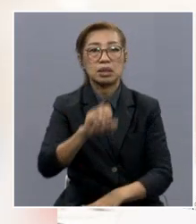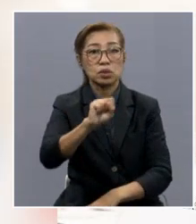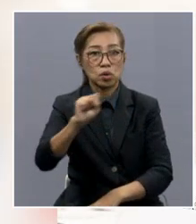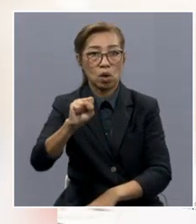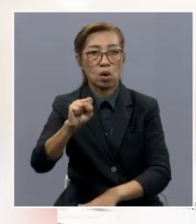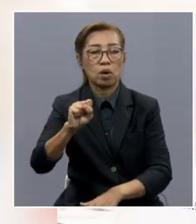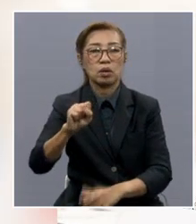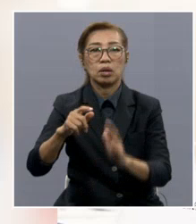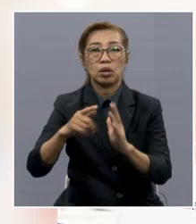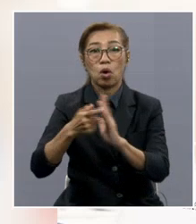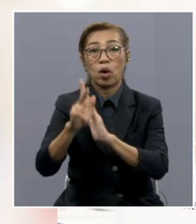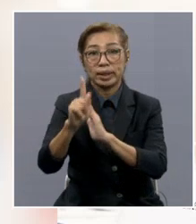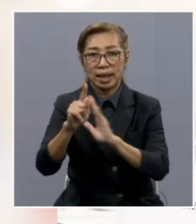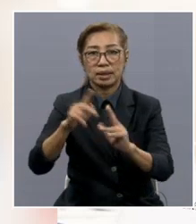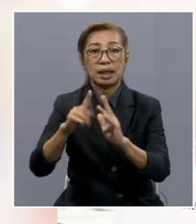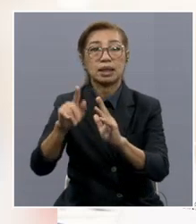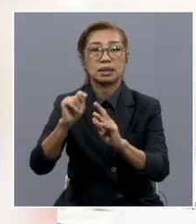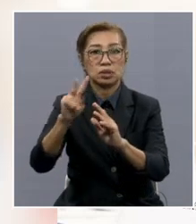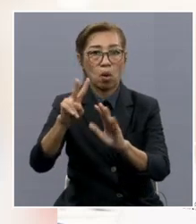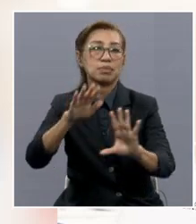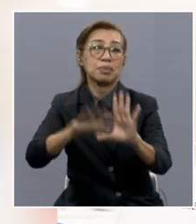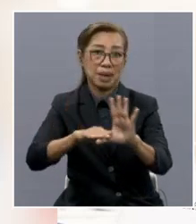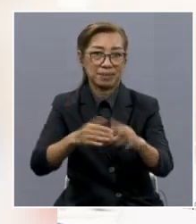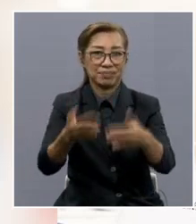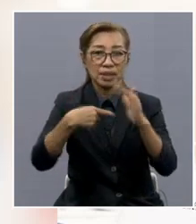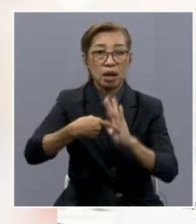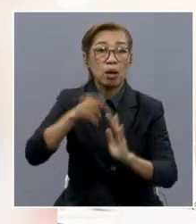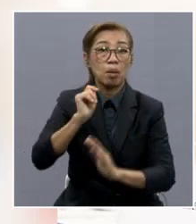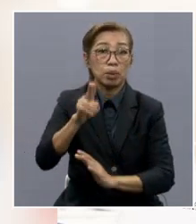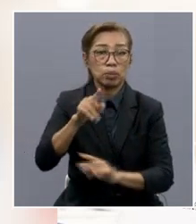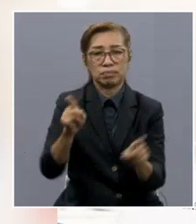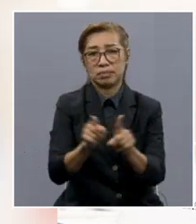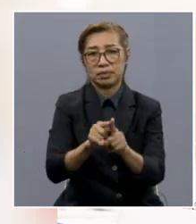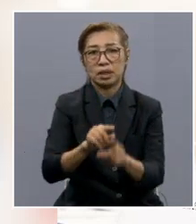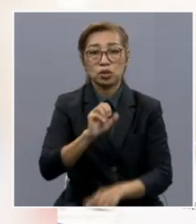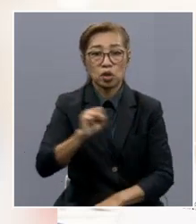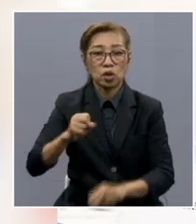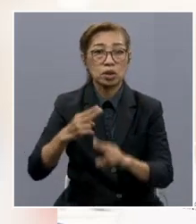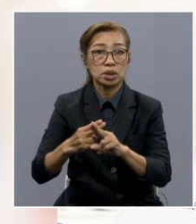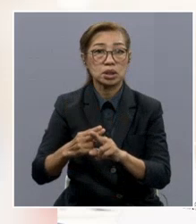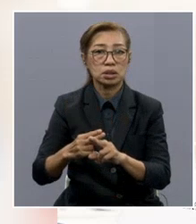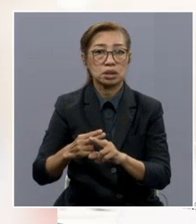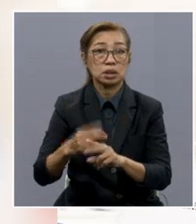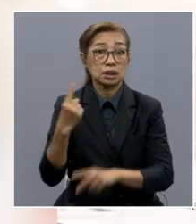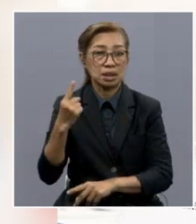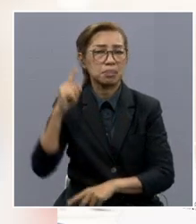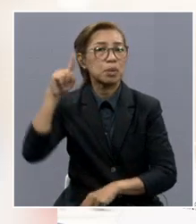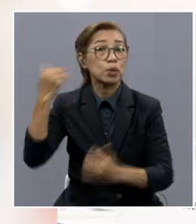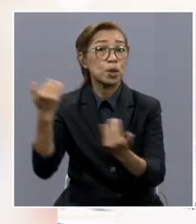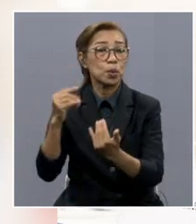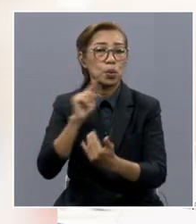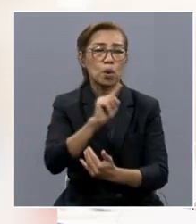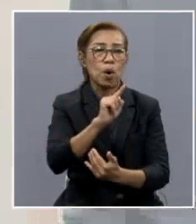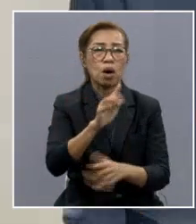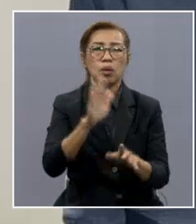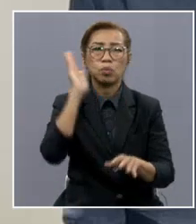ากนี้ยังมีที่ปทุมธานีเหมือนกันคุณผู้ชมคะที่สจ1ณัฐธิดาเกียรติพัฒนาชัยลูกสาวของเฮียเน่งสมศักดิ์เกียรติ